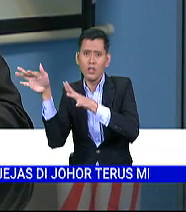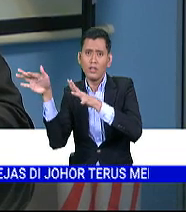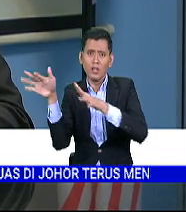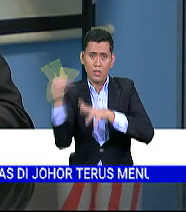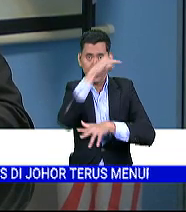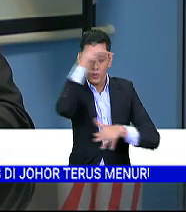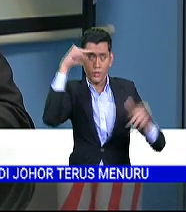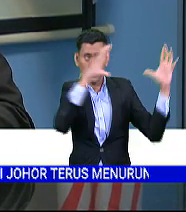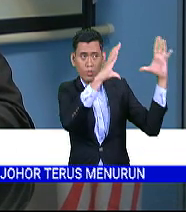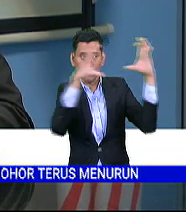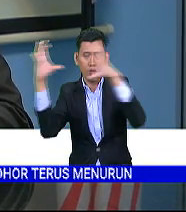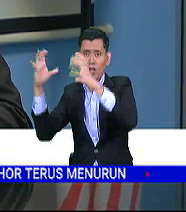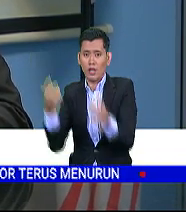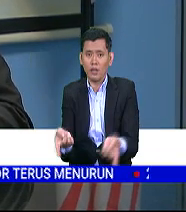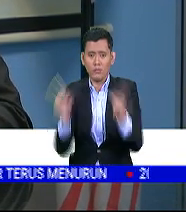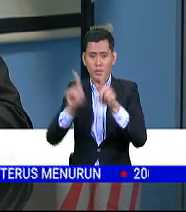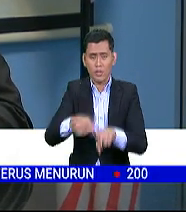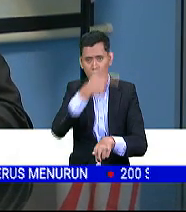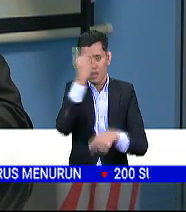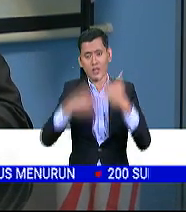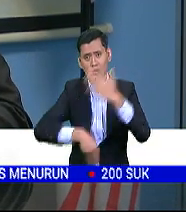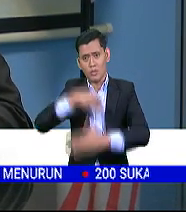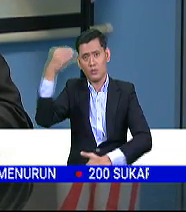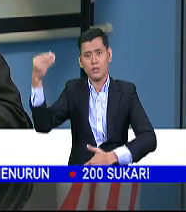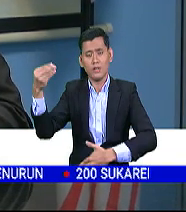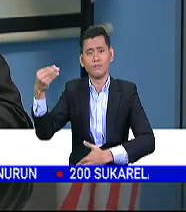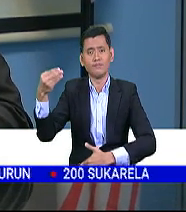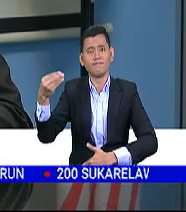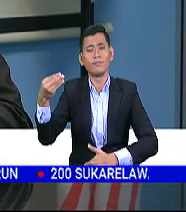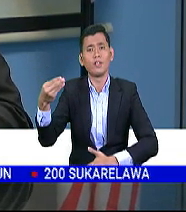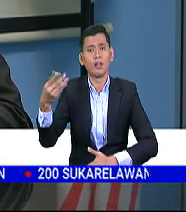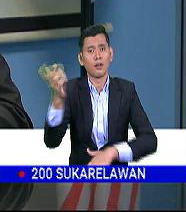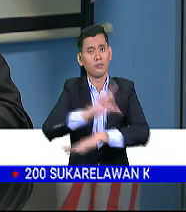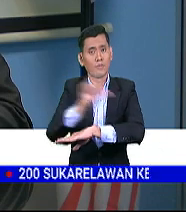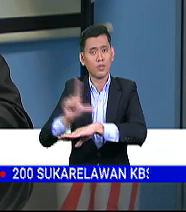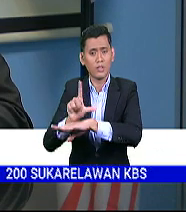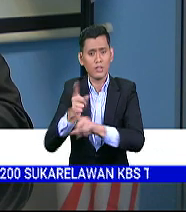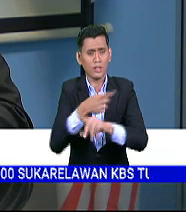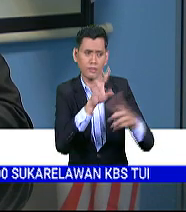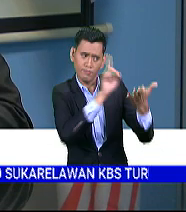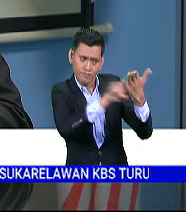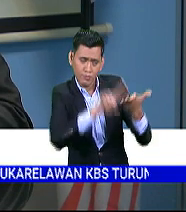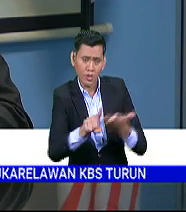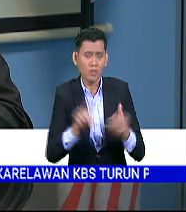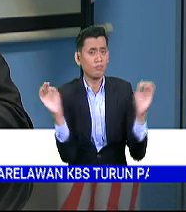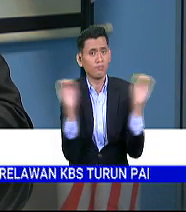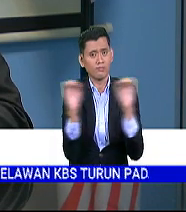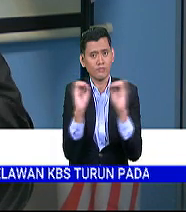merentas sempadan, di mana ia daripada luar Labuan. Daripada semakan jabatan juga mendapati tidak